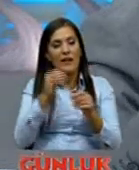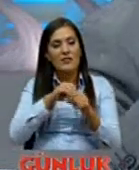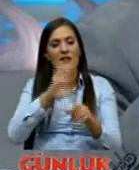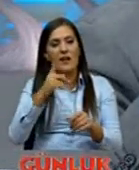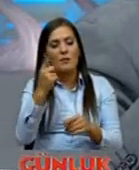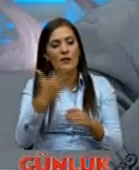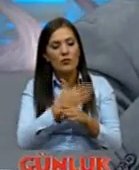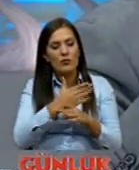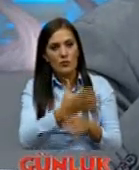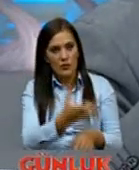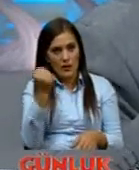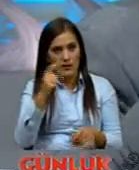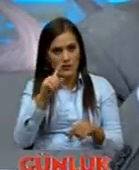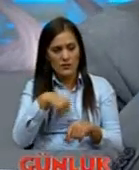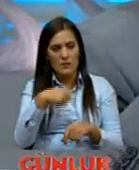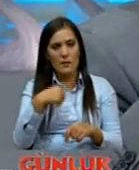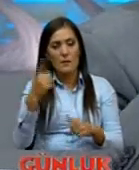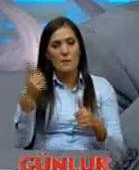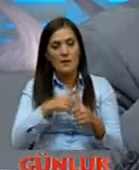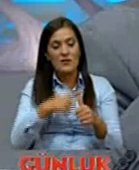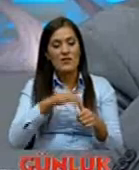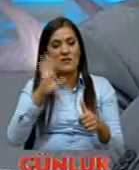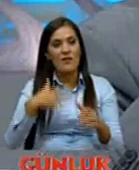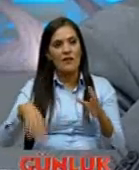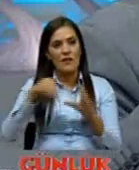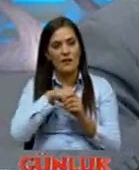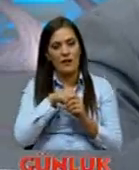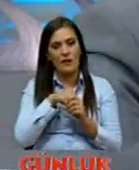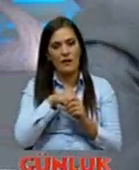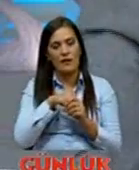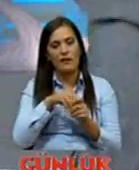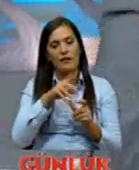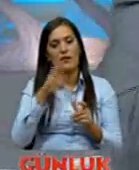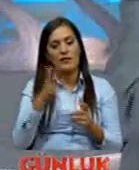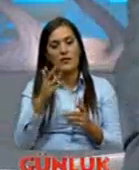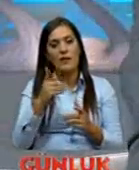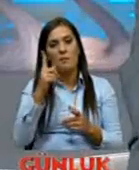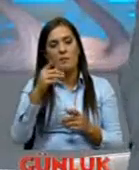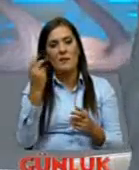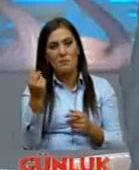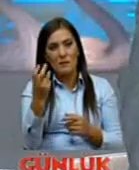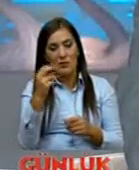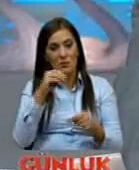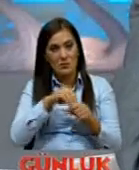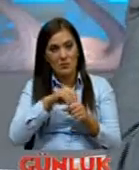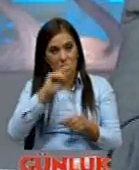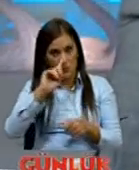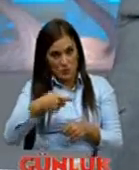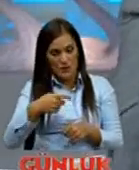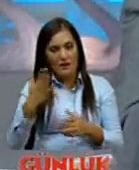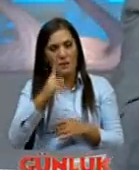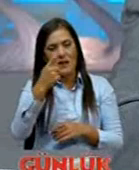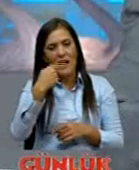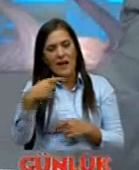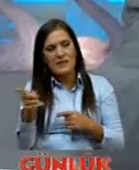bir ürün alındığında birinci seferde dahi şayet bir bakteriye rastlanmış, veya